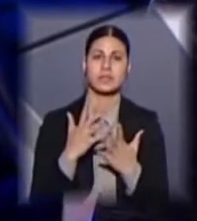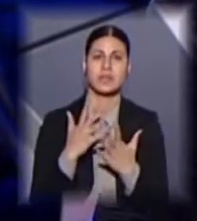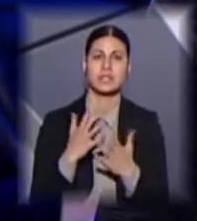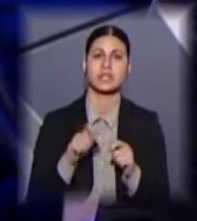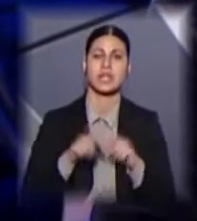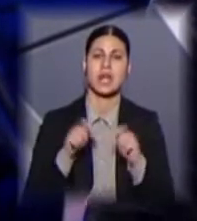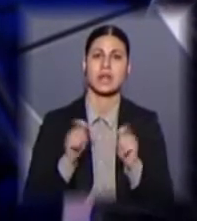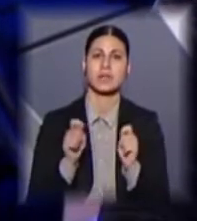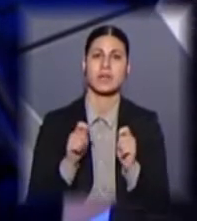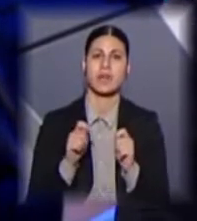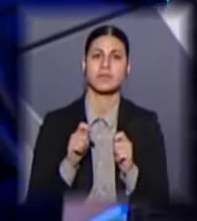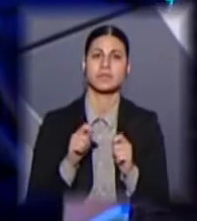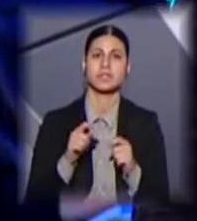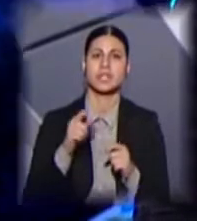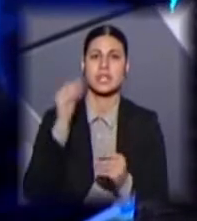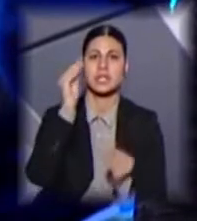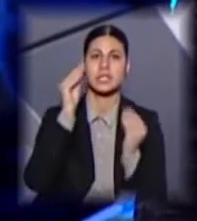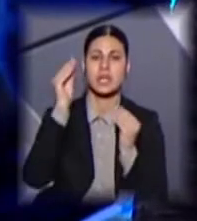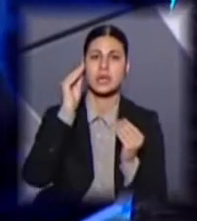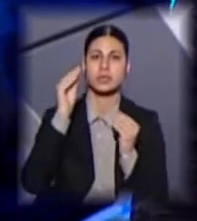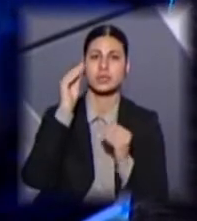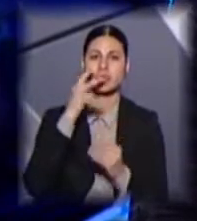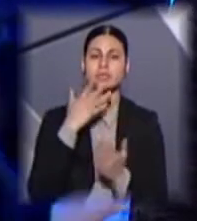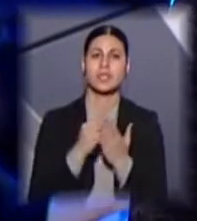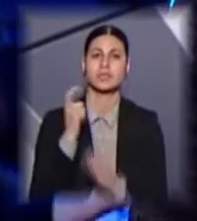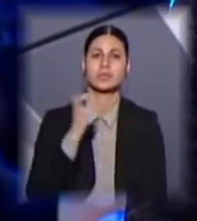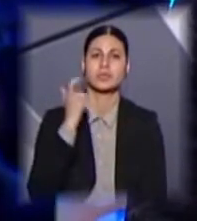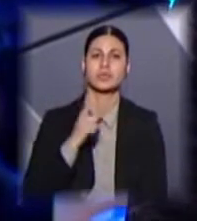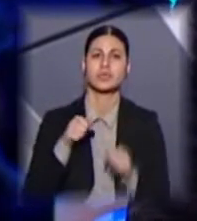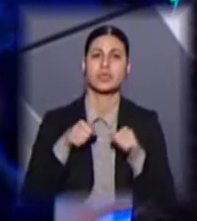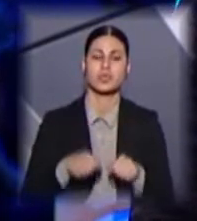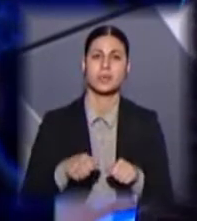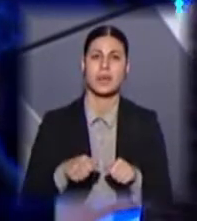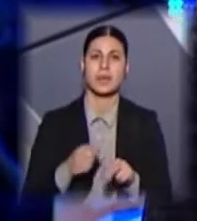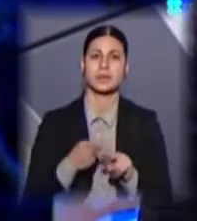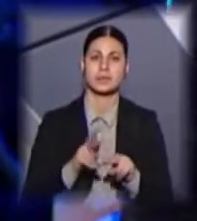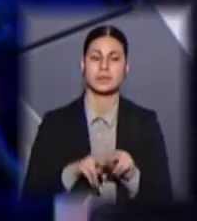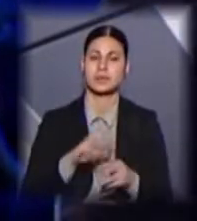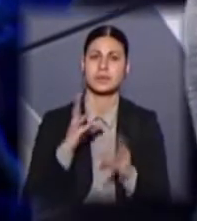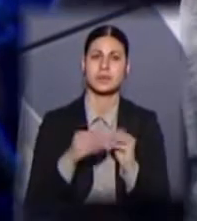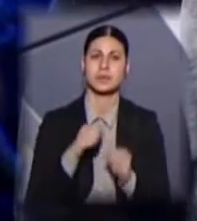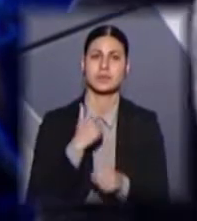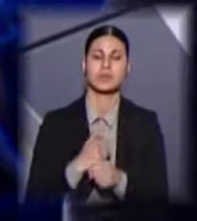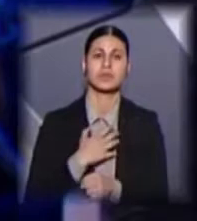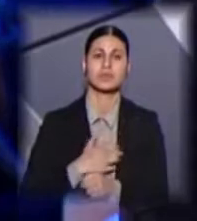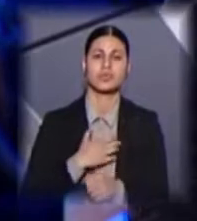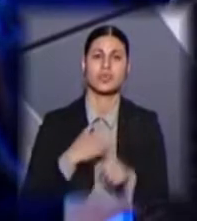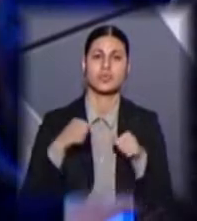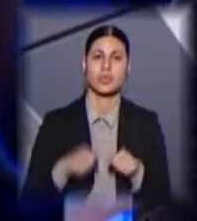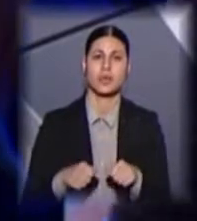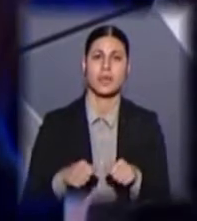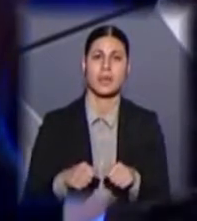არღვევს ინტელექტუალური საკუთრებისა და საავტორო უფლების საავტორო უფლებას, ამ ფუნდამენტურ უფლებებს